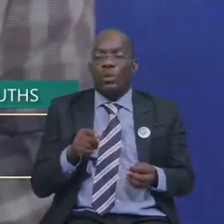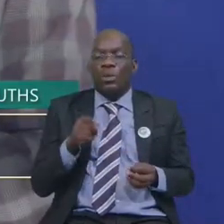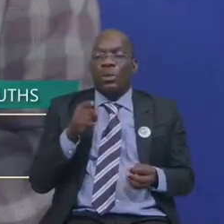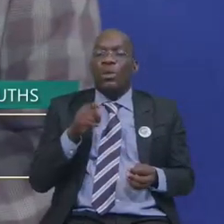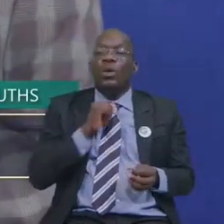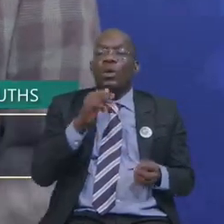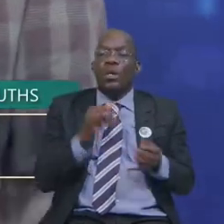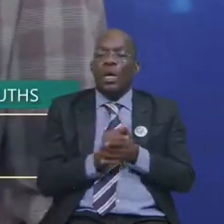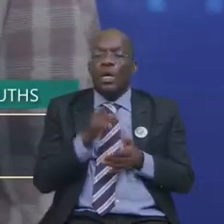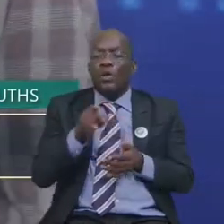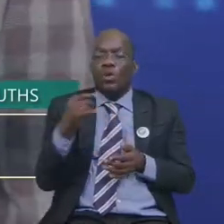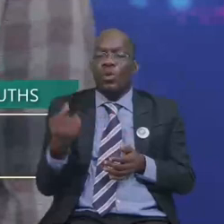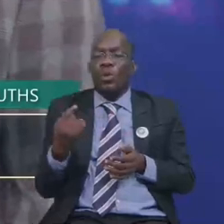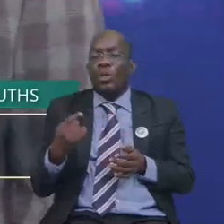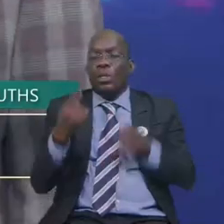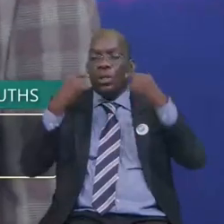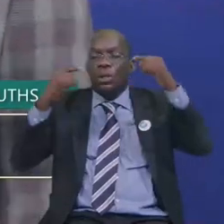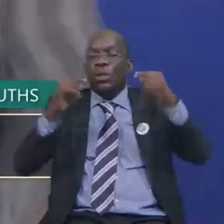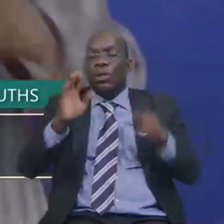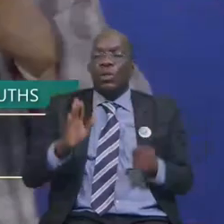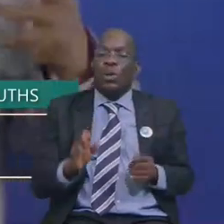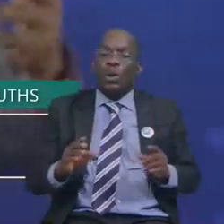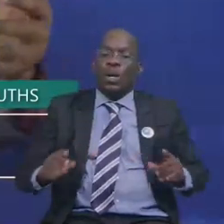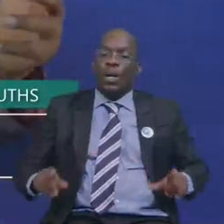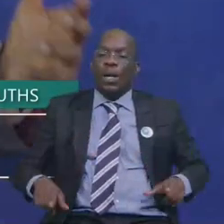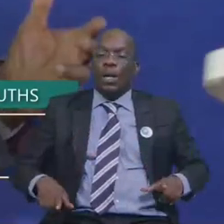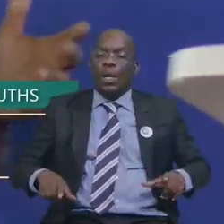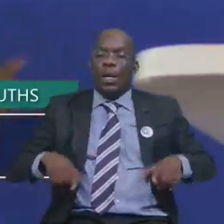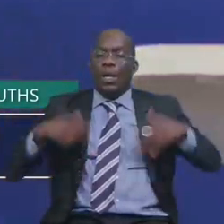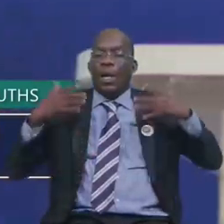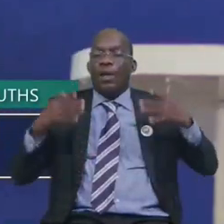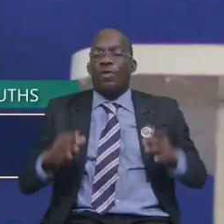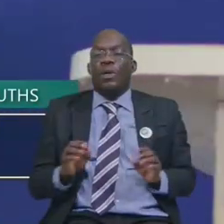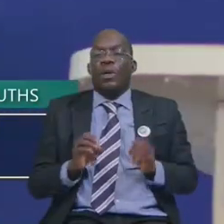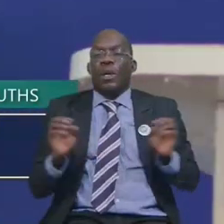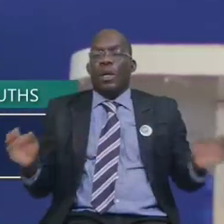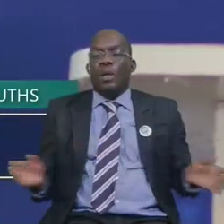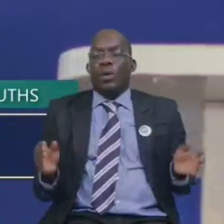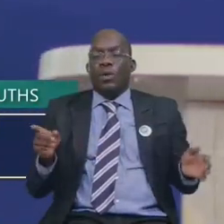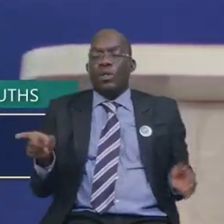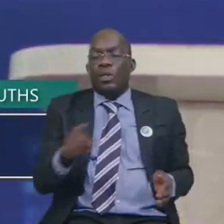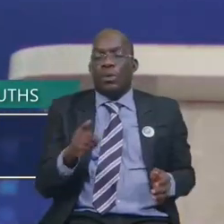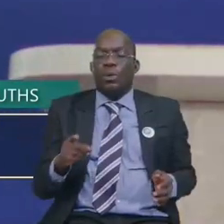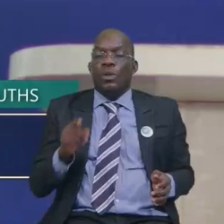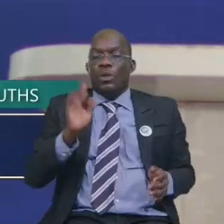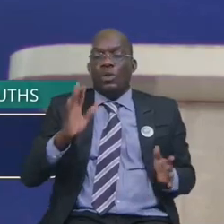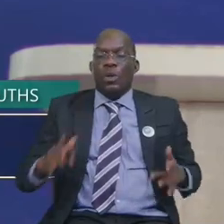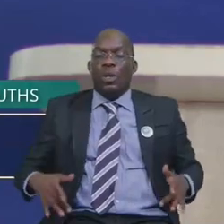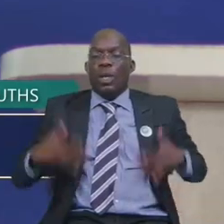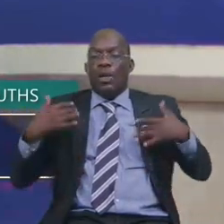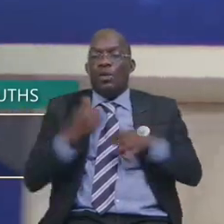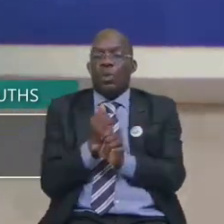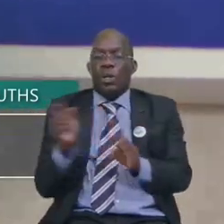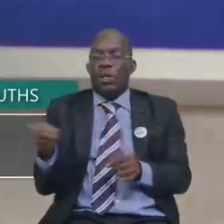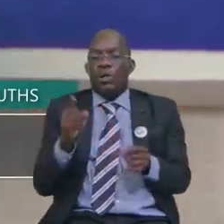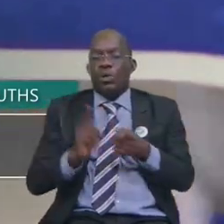ta vie inspire les autres ta vie les aménagent l'aspiration et l'ambition